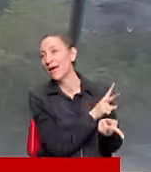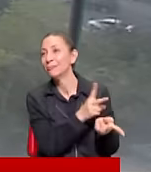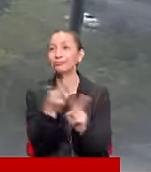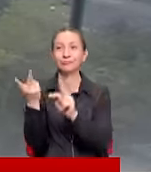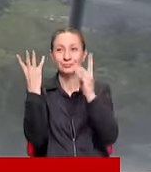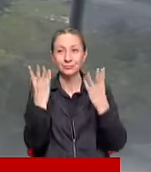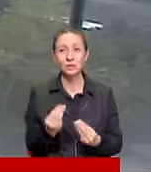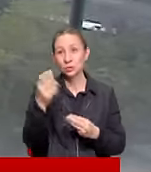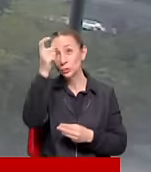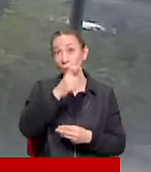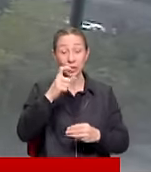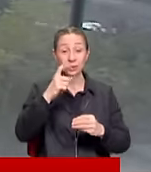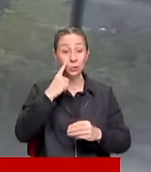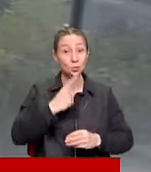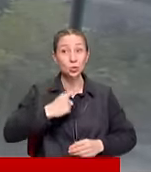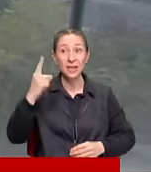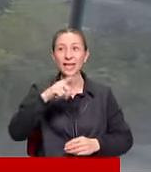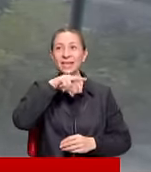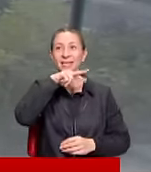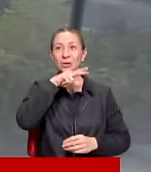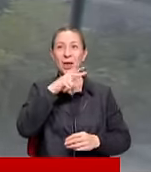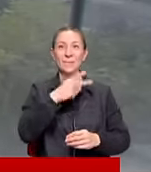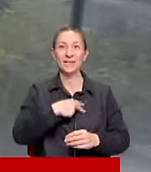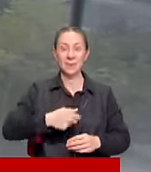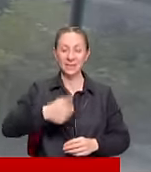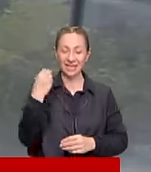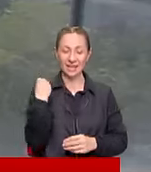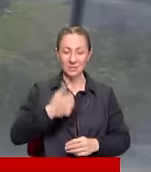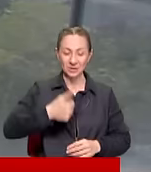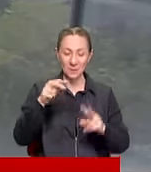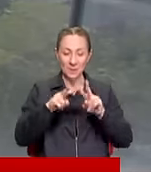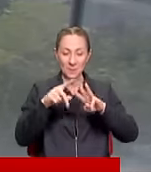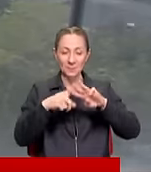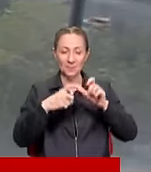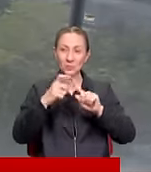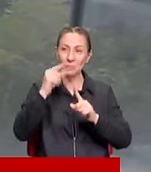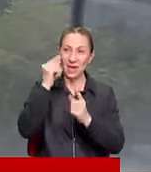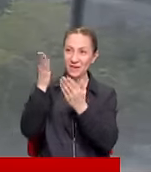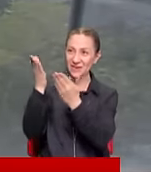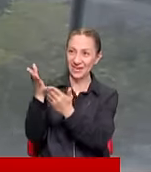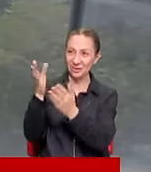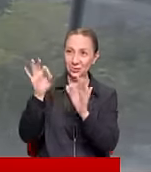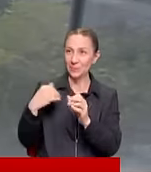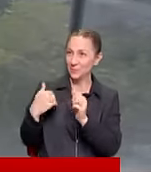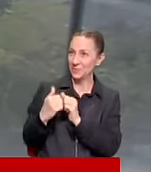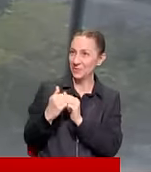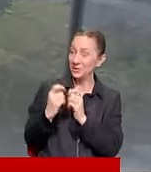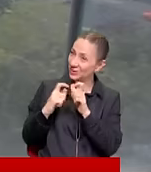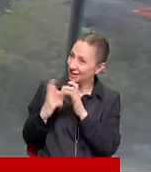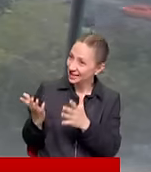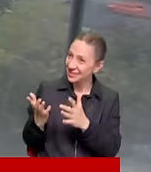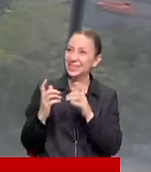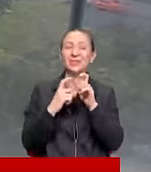geçen Türkiye Cumhuriyeti Keçiören Belediyesi'nin başkanı, yeni başkanı Mesut Özarslan vardı. Şu anda da yanımızda. Günaydın